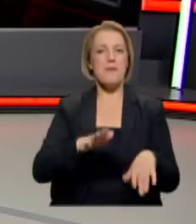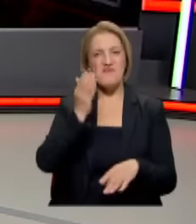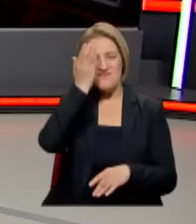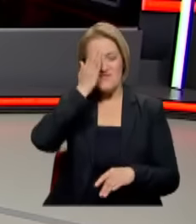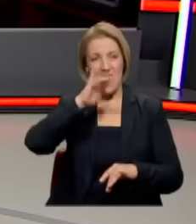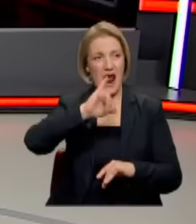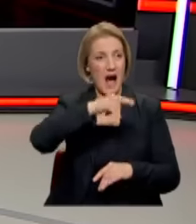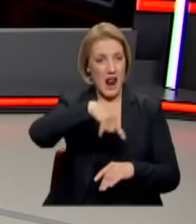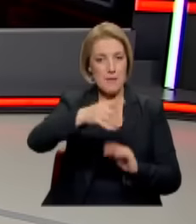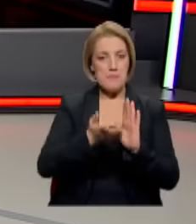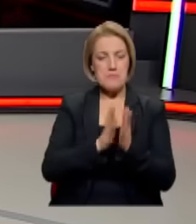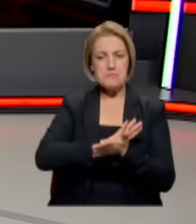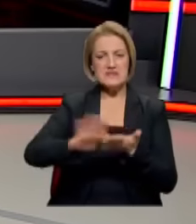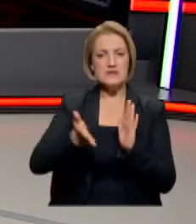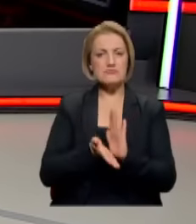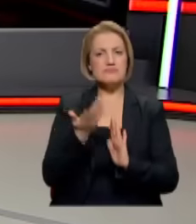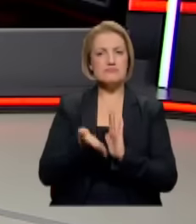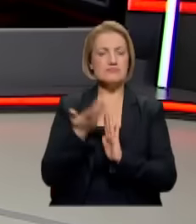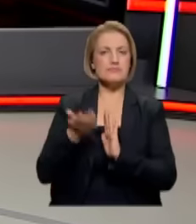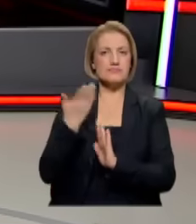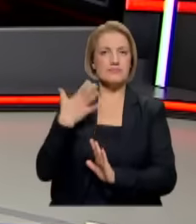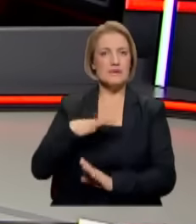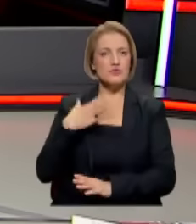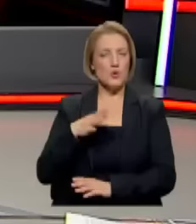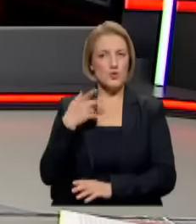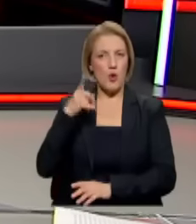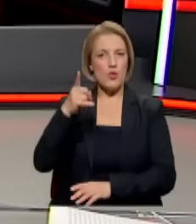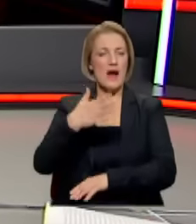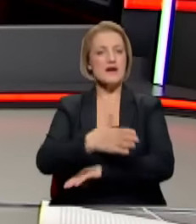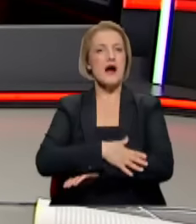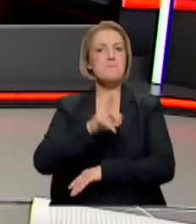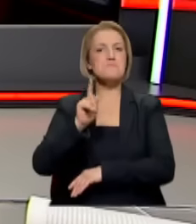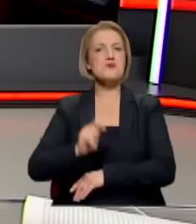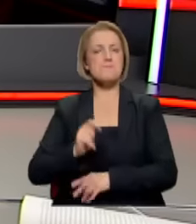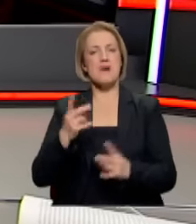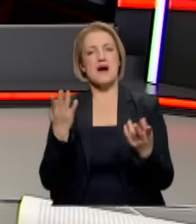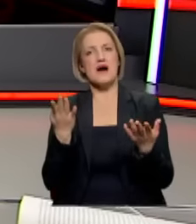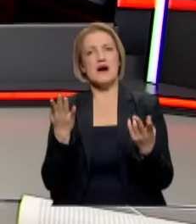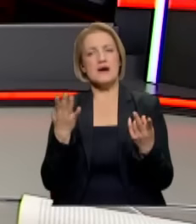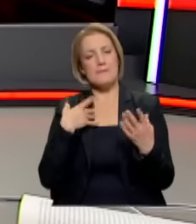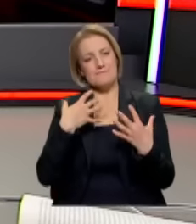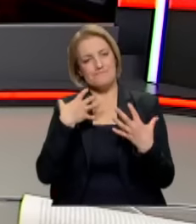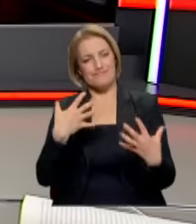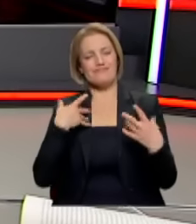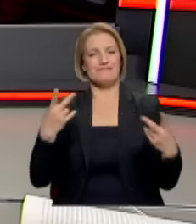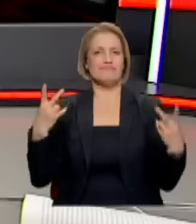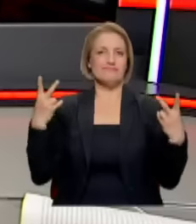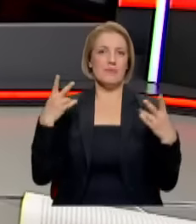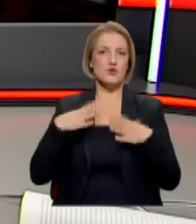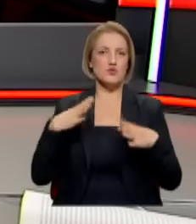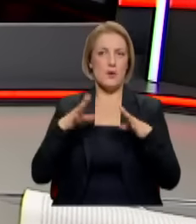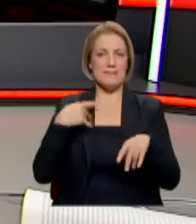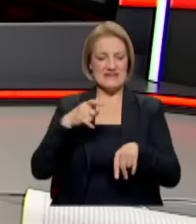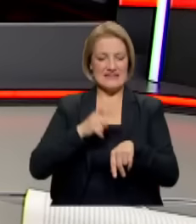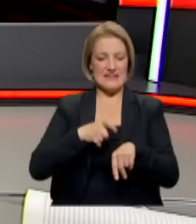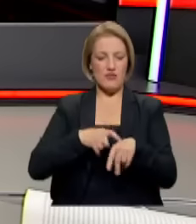istiyoruz onlar insanları yardıma muhtaç edip yardım etmekle övünmek istiyorlar Biz